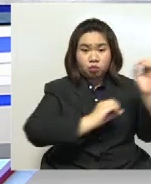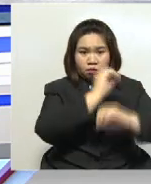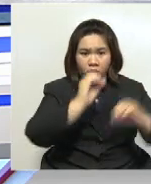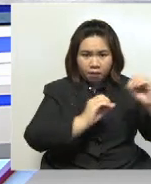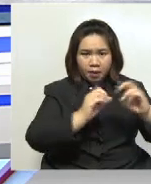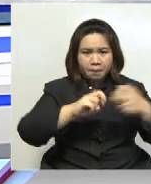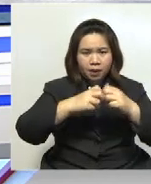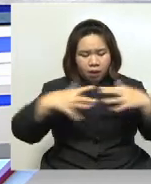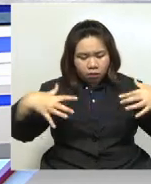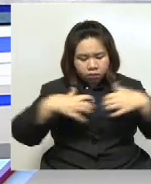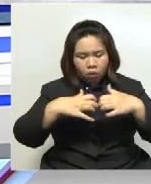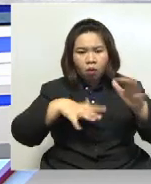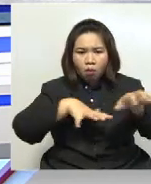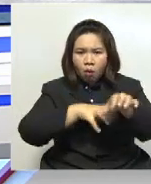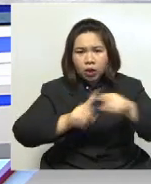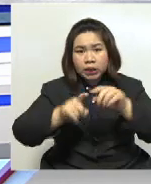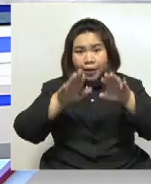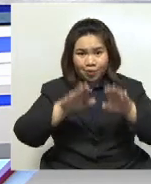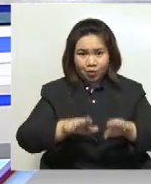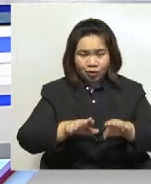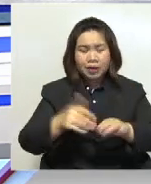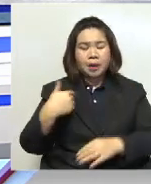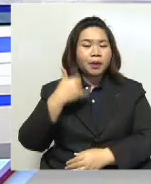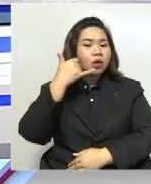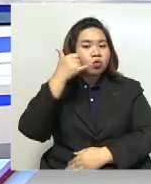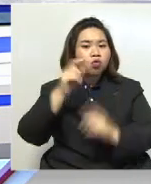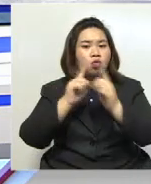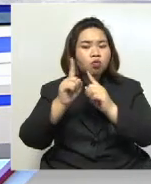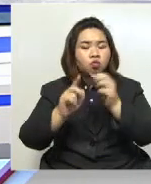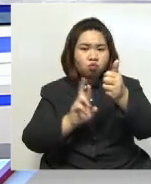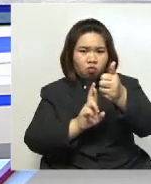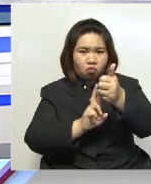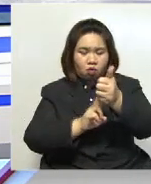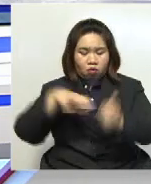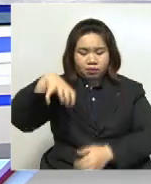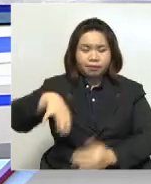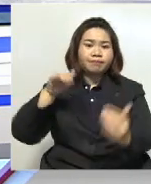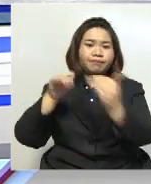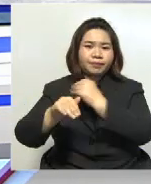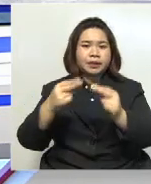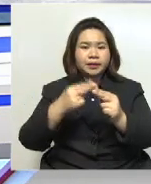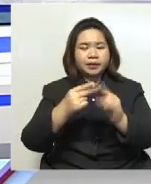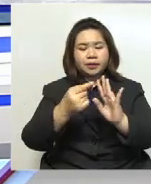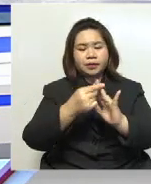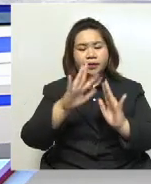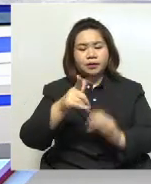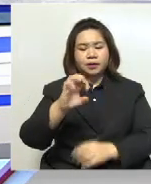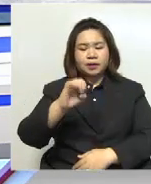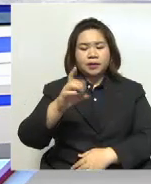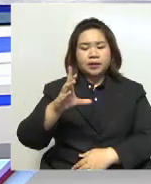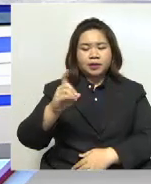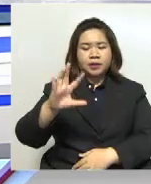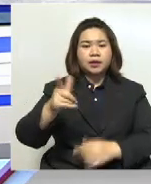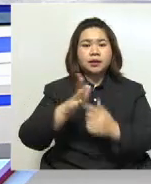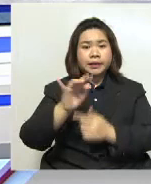การลดอุบัติเหตุด้วยจะไปพูดคุยค่ะกับรองอธิบดีกรมการขนส่งทางบกคุณเชิดชัยสนั่นศรีสาครตอนนี้ท่านอยู่ในสายกับเรา